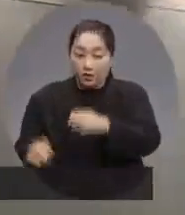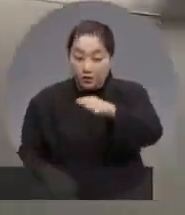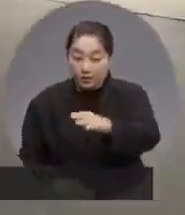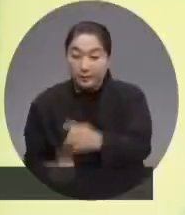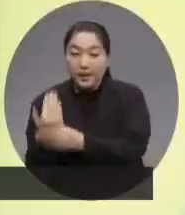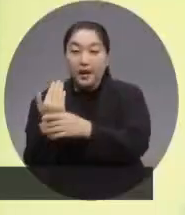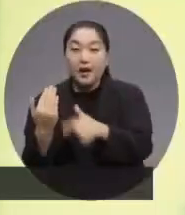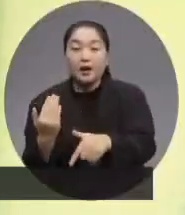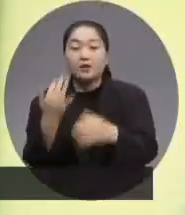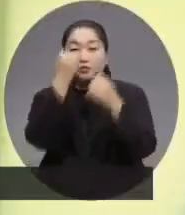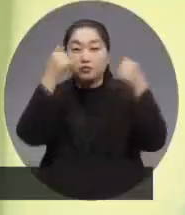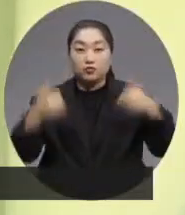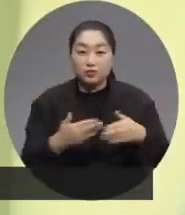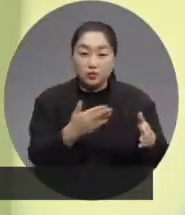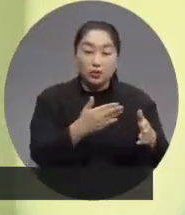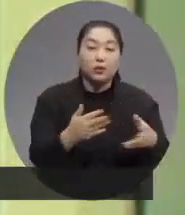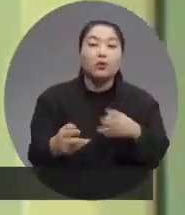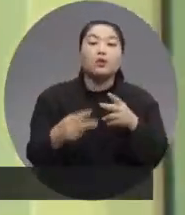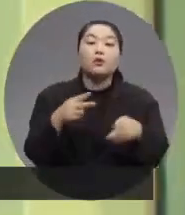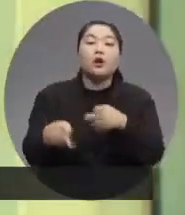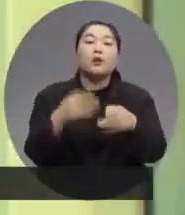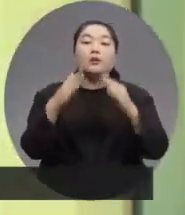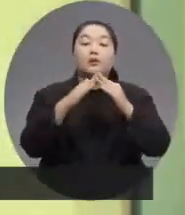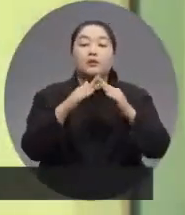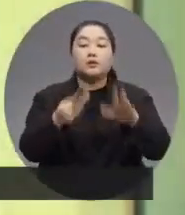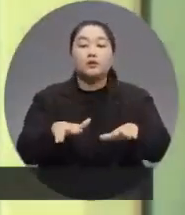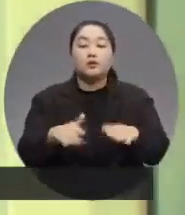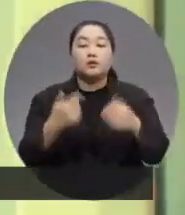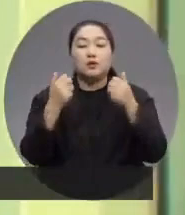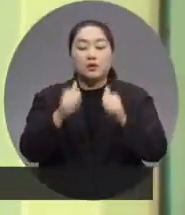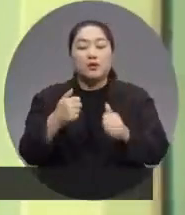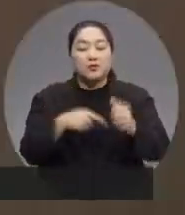참사와 관련해 충청북도와 도로관리사업소는 현재